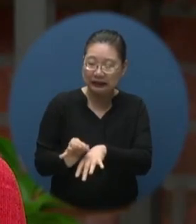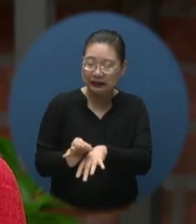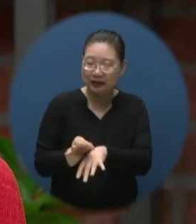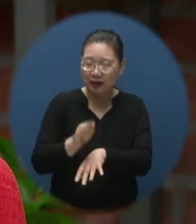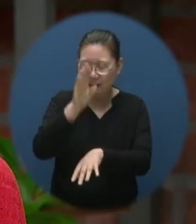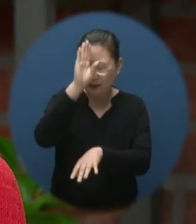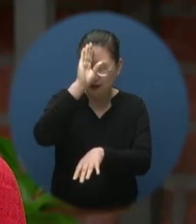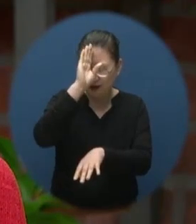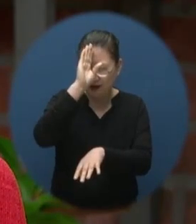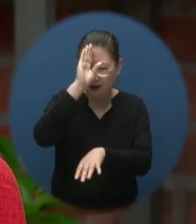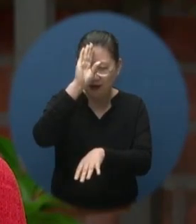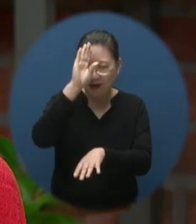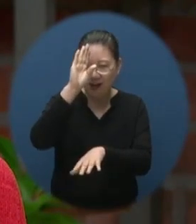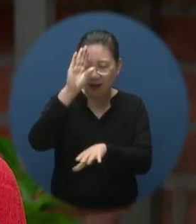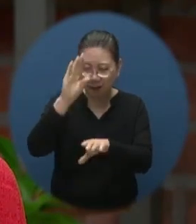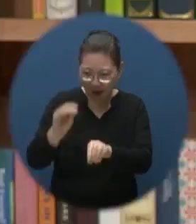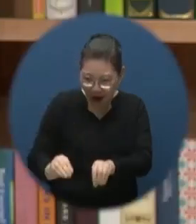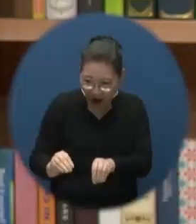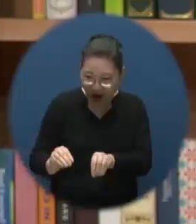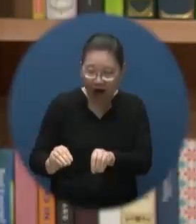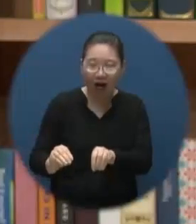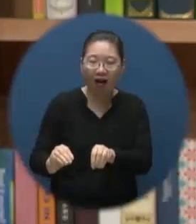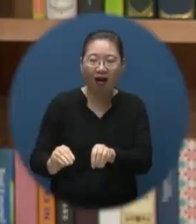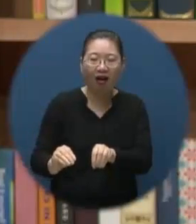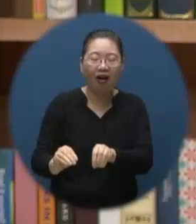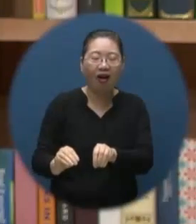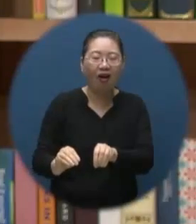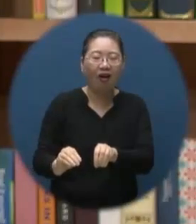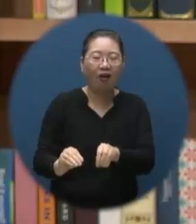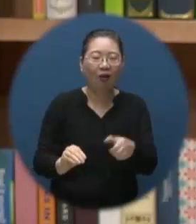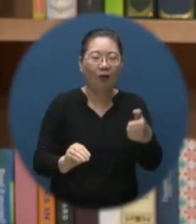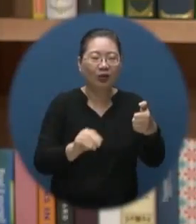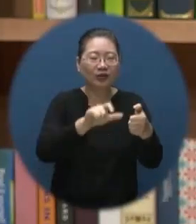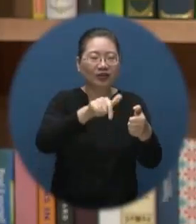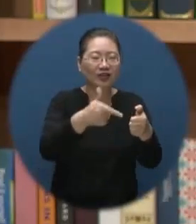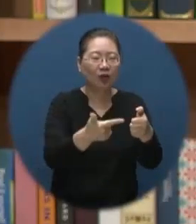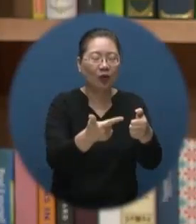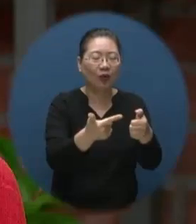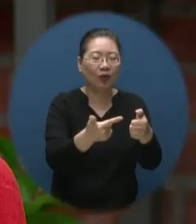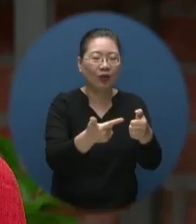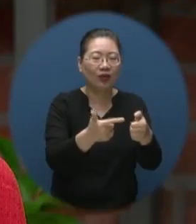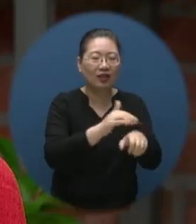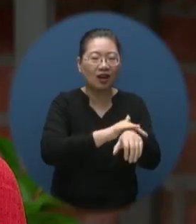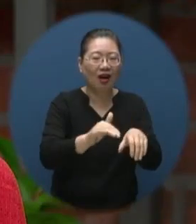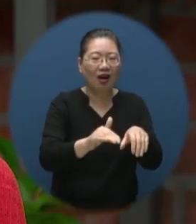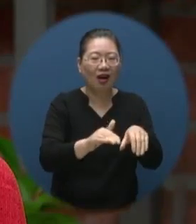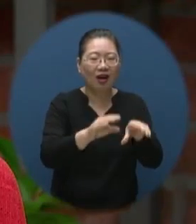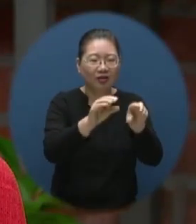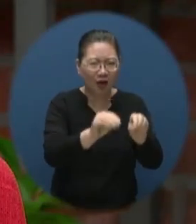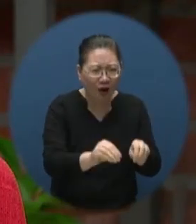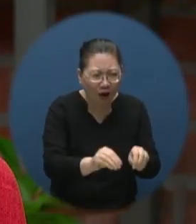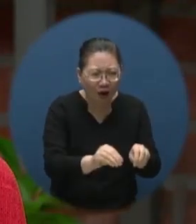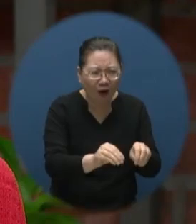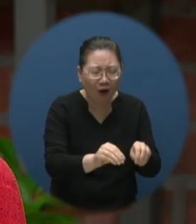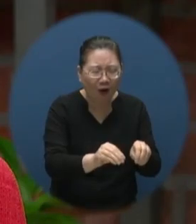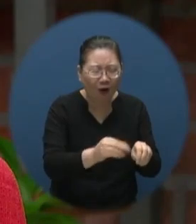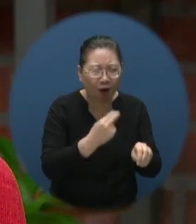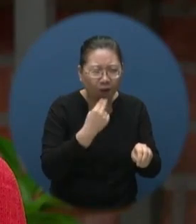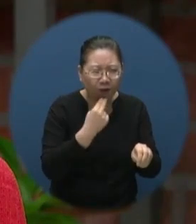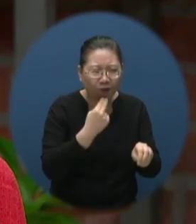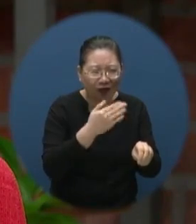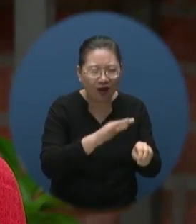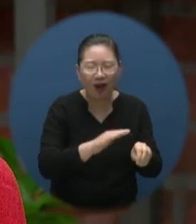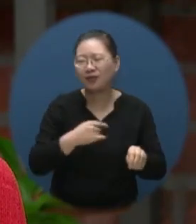병이 이제 치료가 되니까. 그 50견 그거 잘 안 났는데? 저한테 안 오셨으니까는